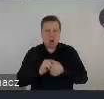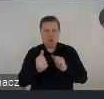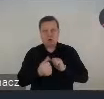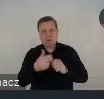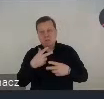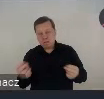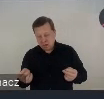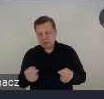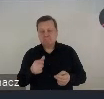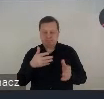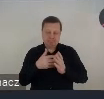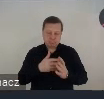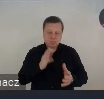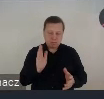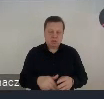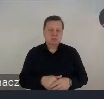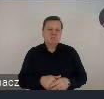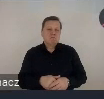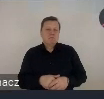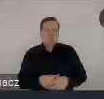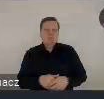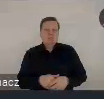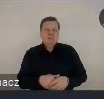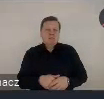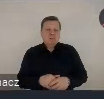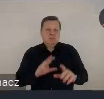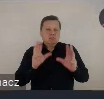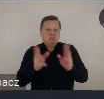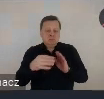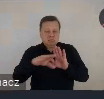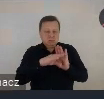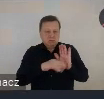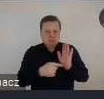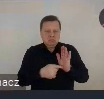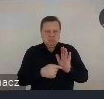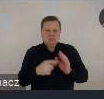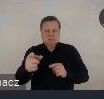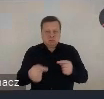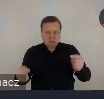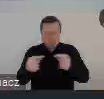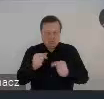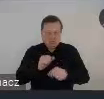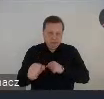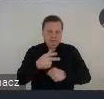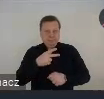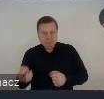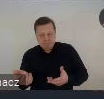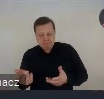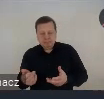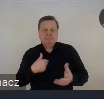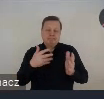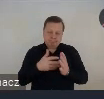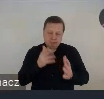konkursie, czy spełnia kryteria udziału, czy dostarczyła